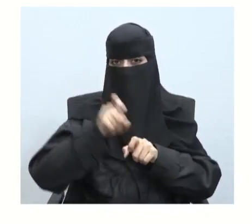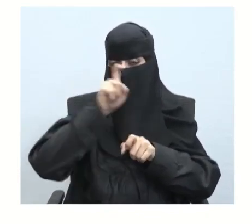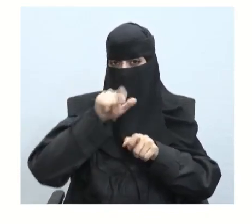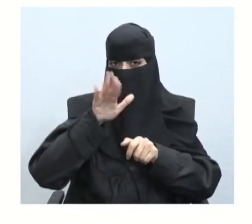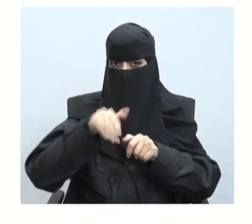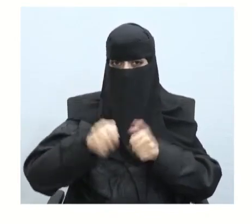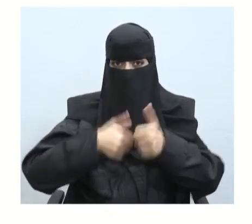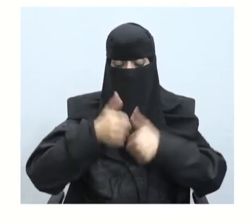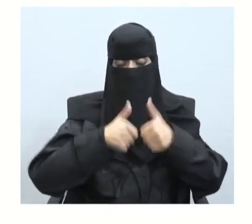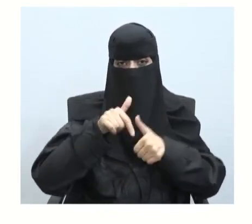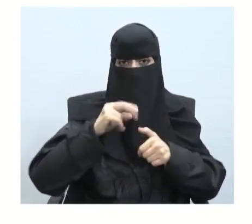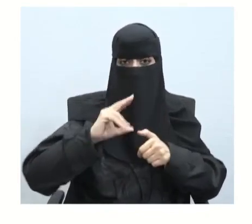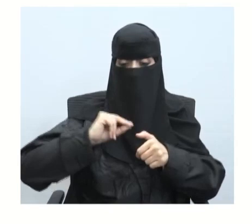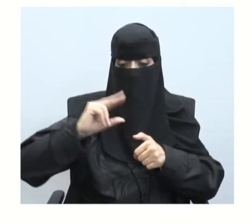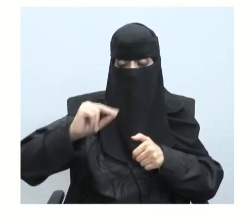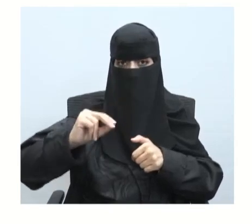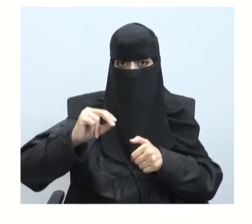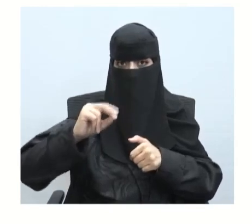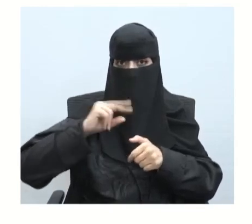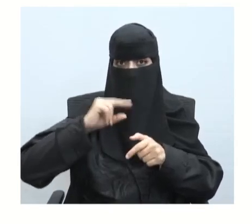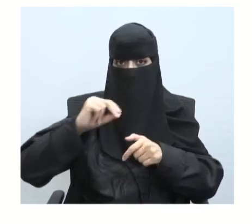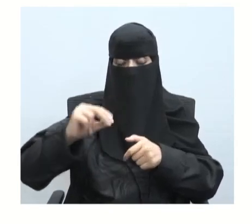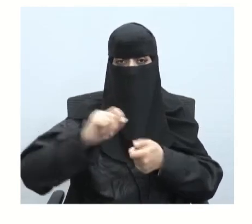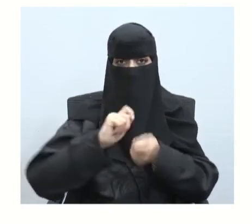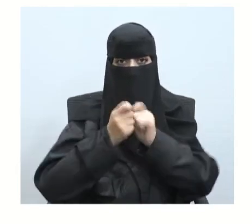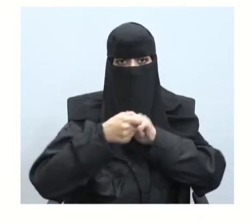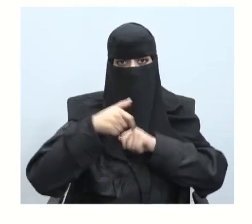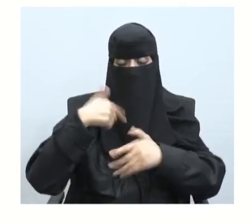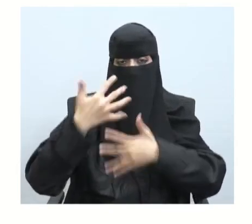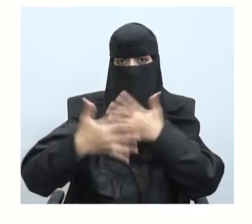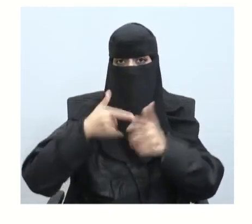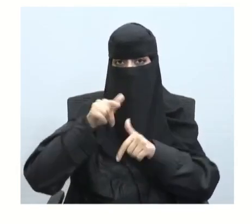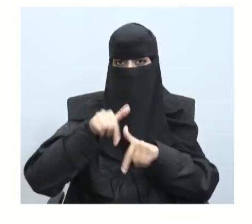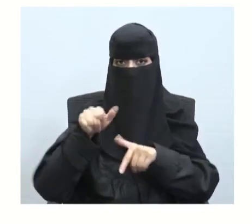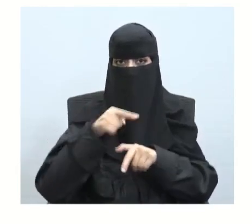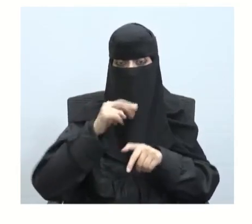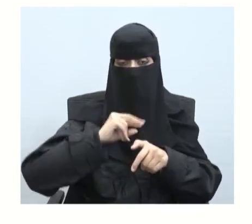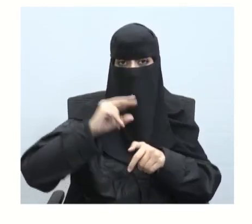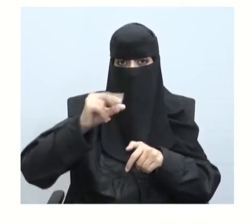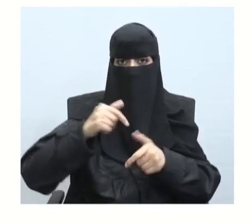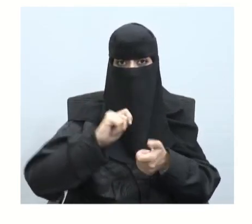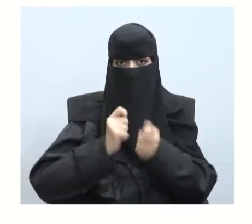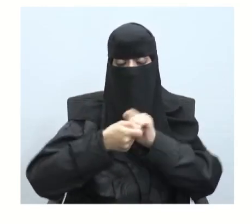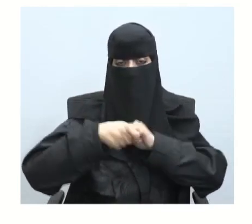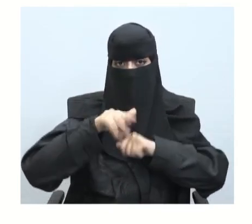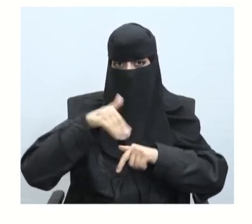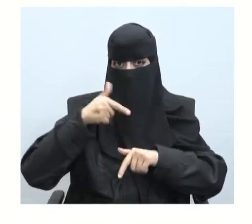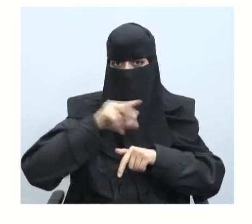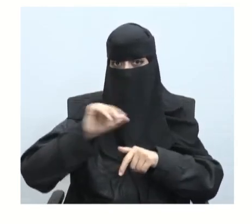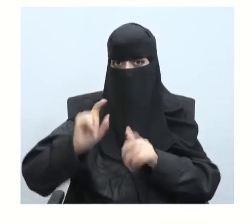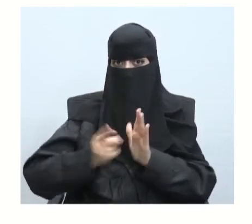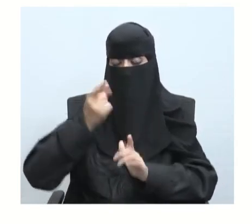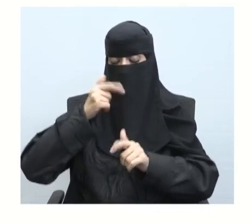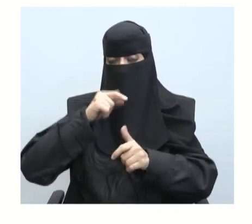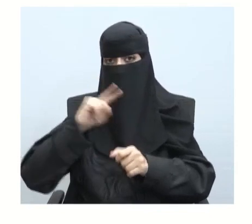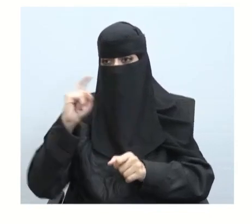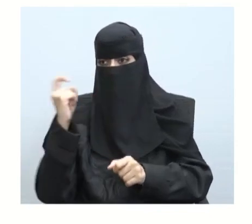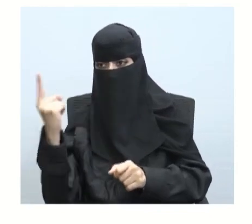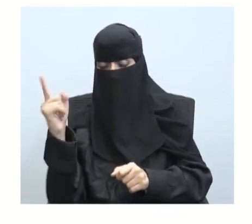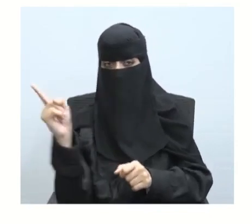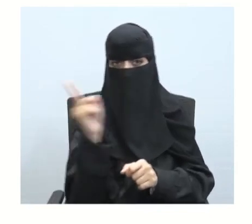سؤال في الاختبار تتبع تحولات الطاقه طبعا انت تتحسب مع تحولات الطاقه من الاول الى